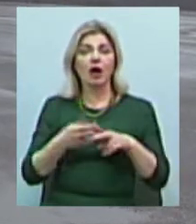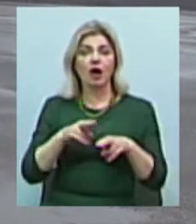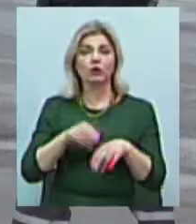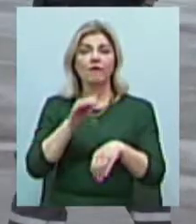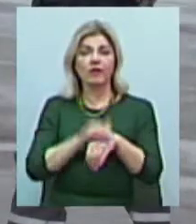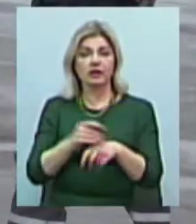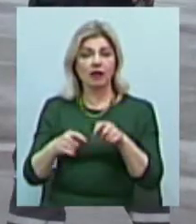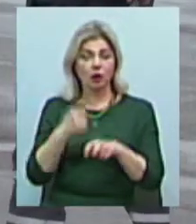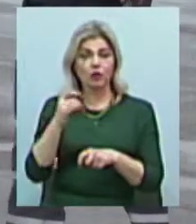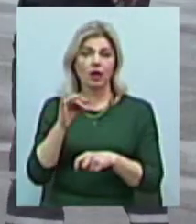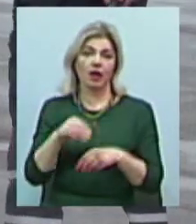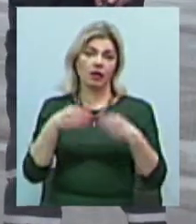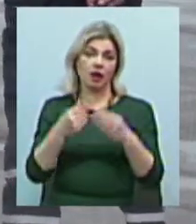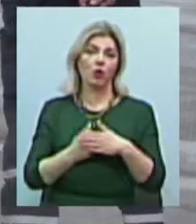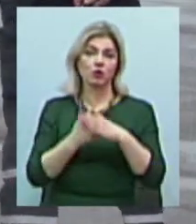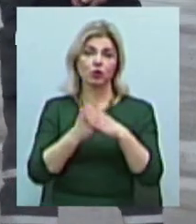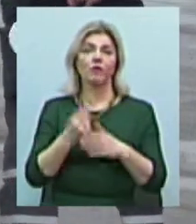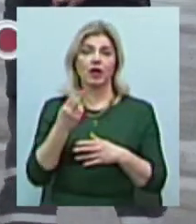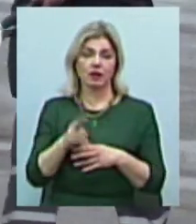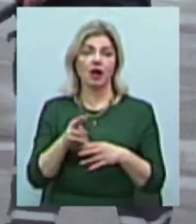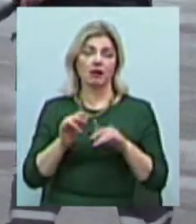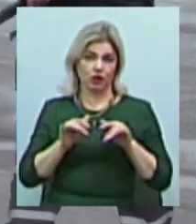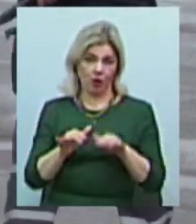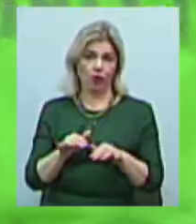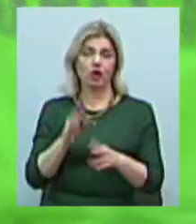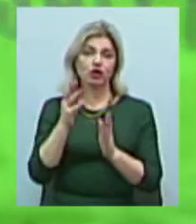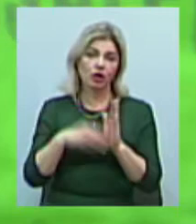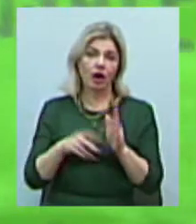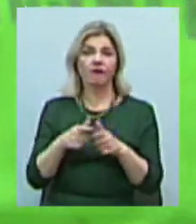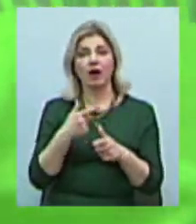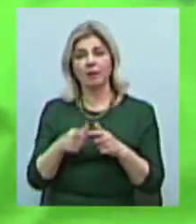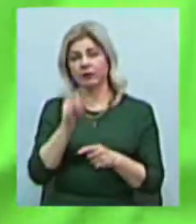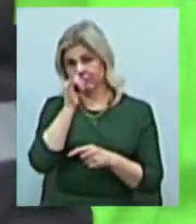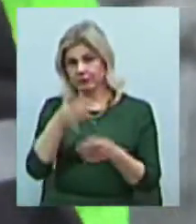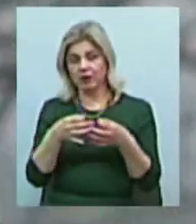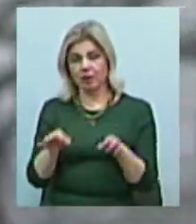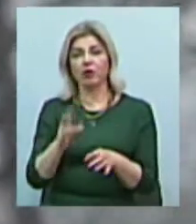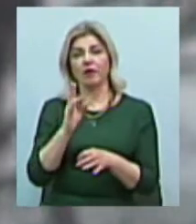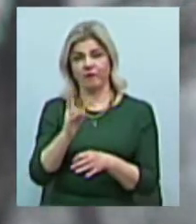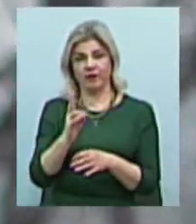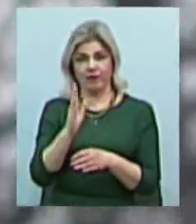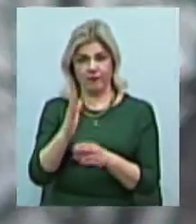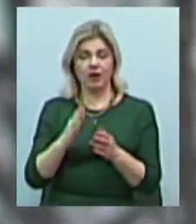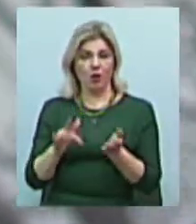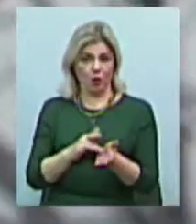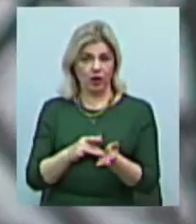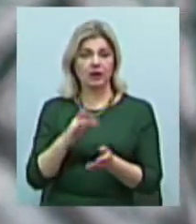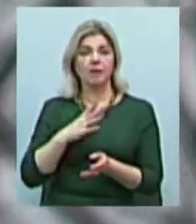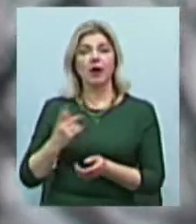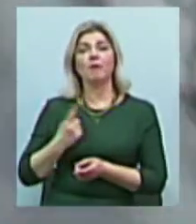зафіксувати порушення і дають підстави для вжиття заходів – накладення штрафу або непропуску до населеного пункту. Ми побували на